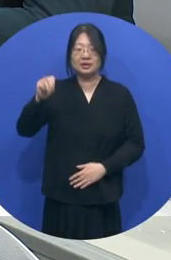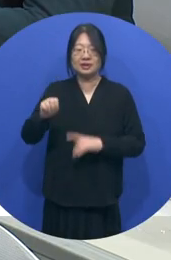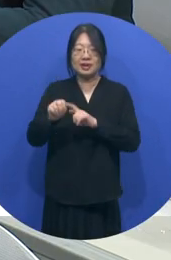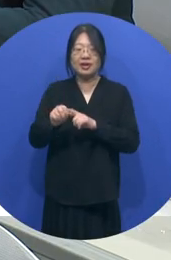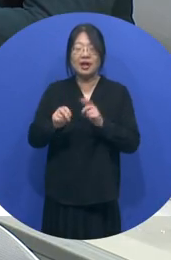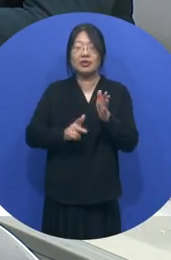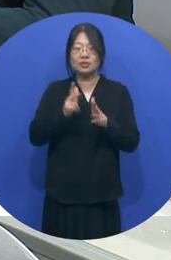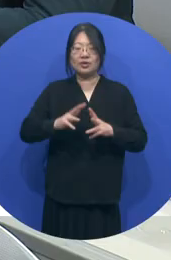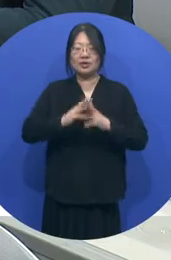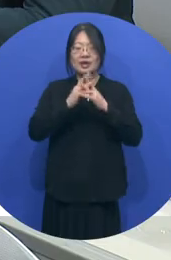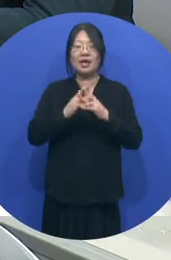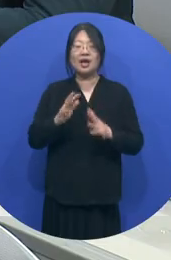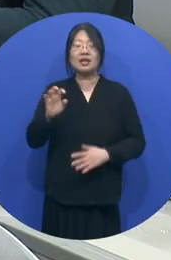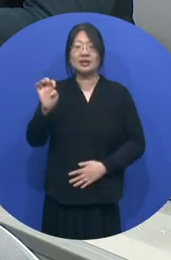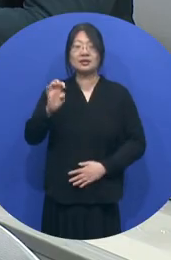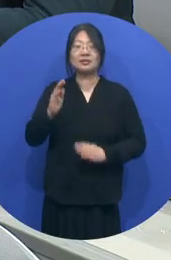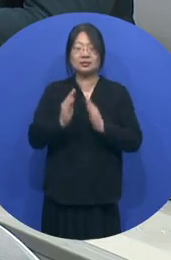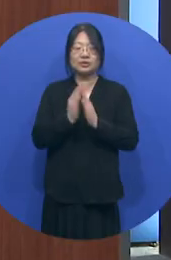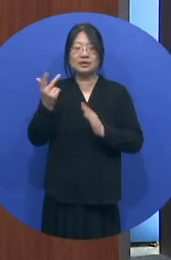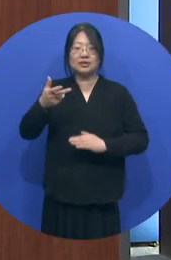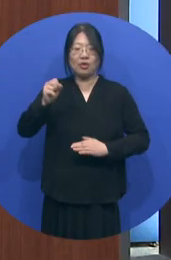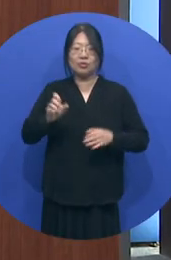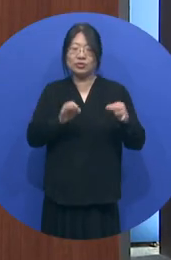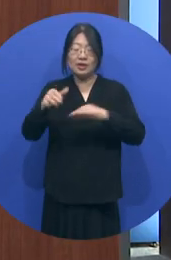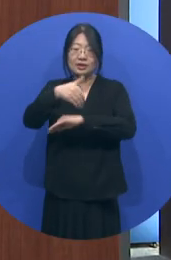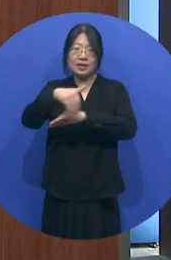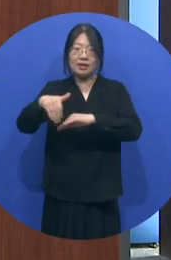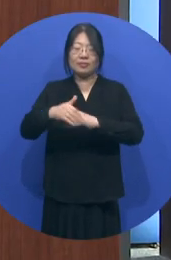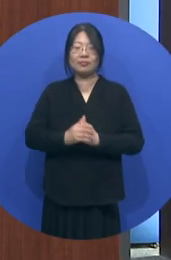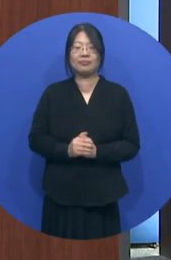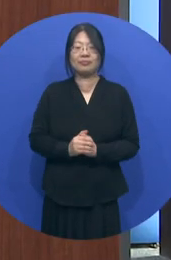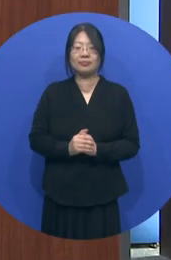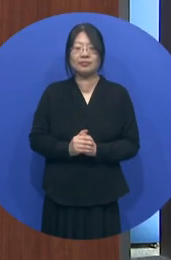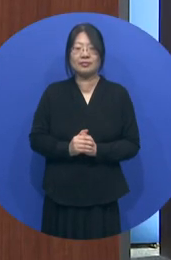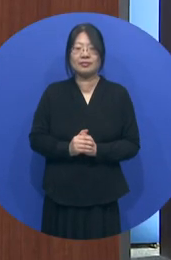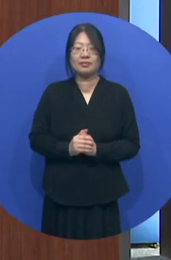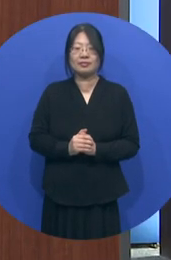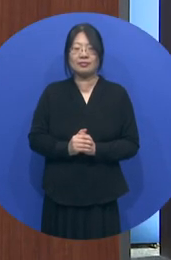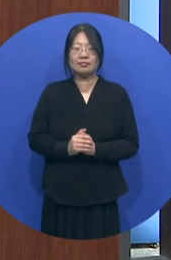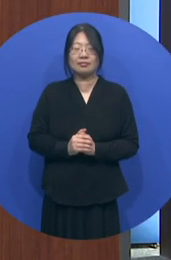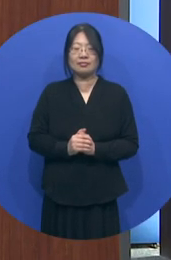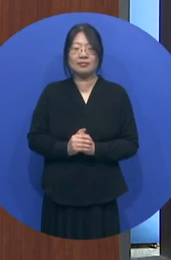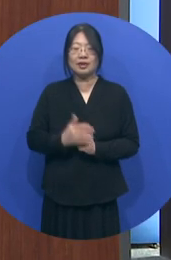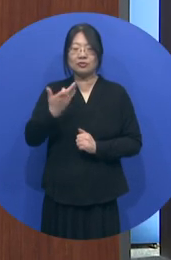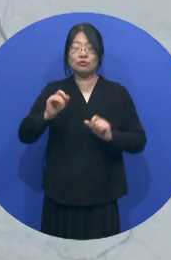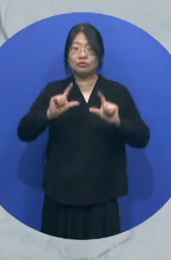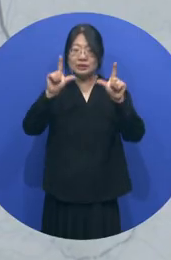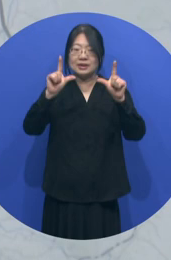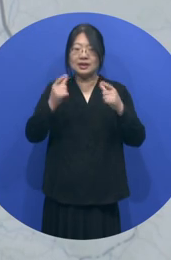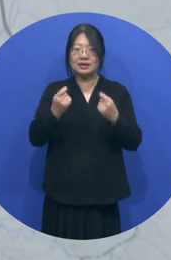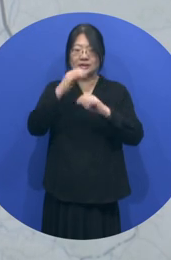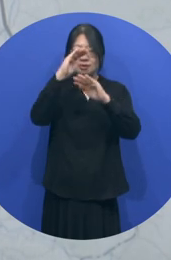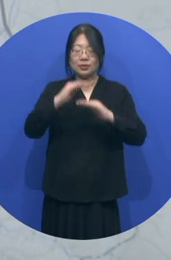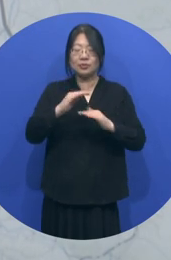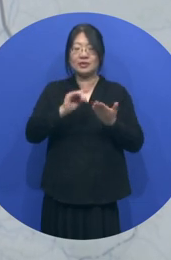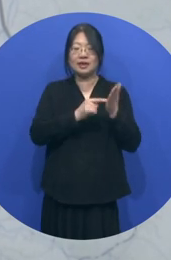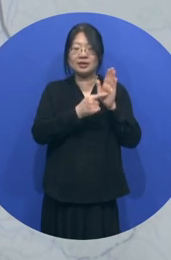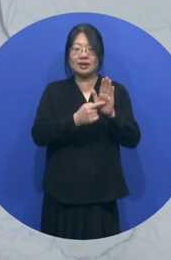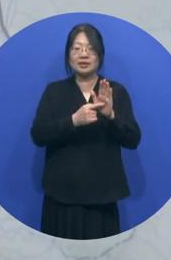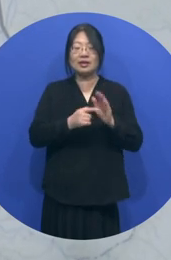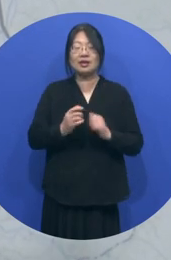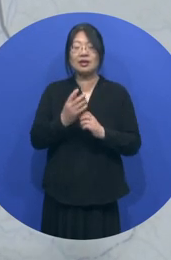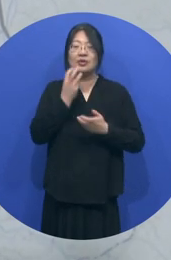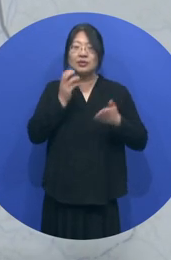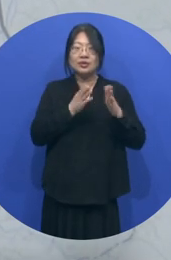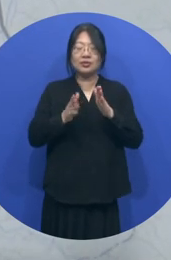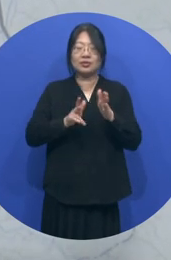7천억원을 투입할 예정이라고 밝혔습니다 김동현 경기도지사는 19일 경기도청에서이 같은 내용을 담은 경기도 철도 기본